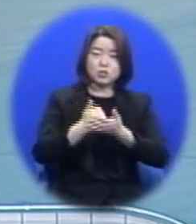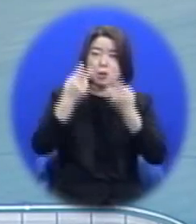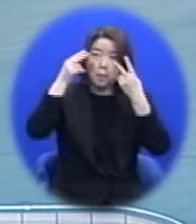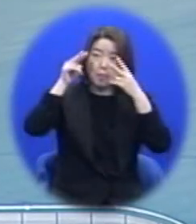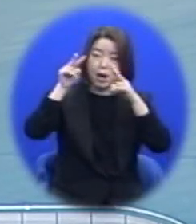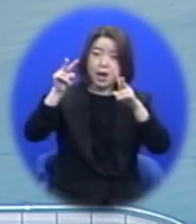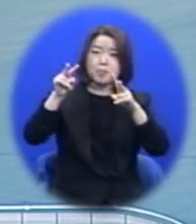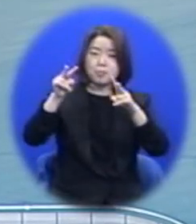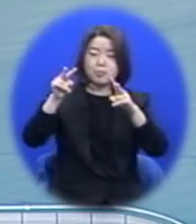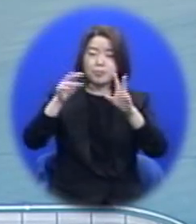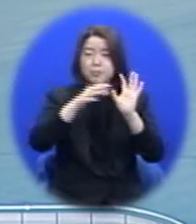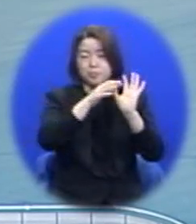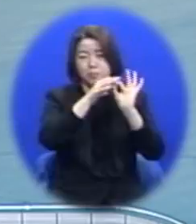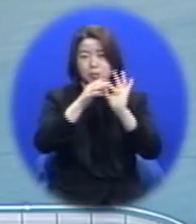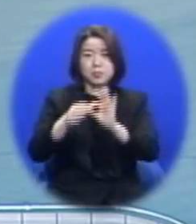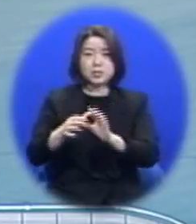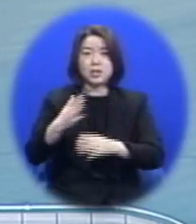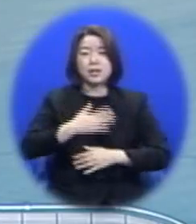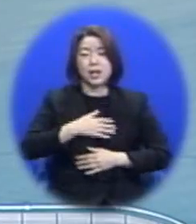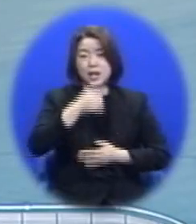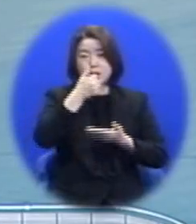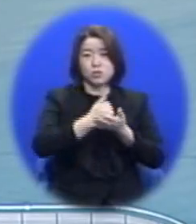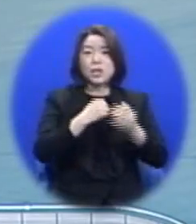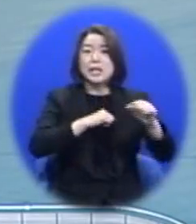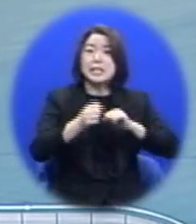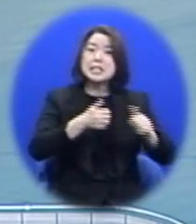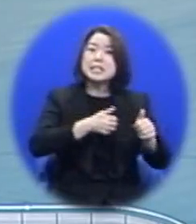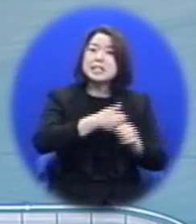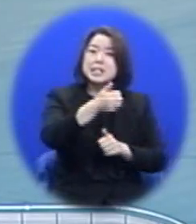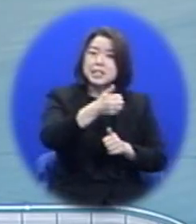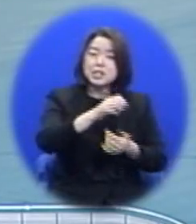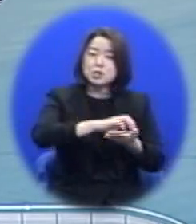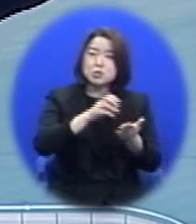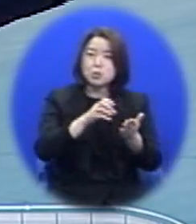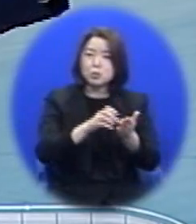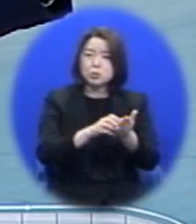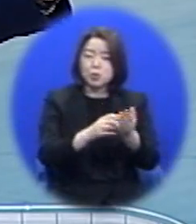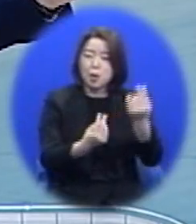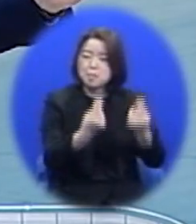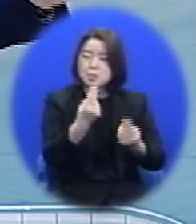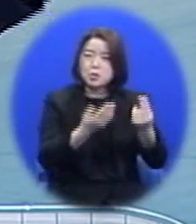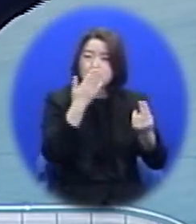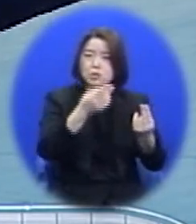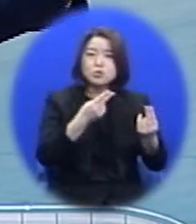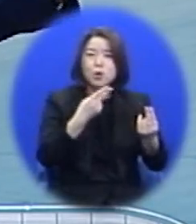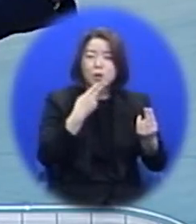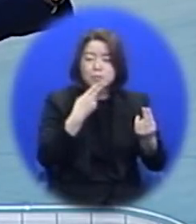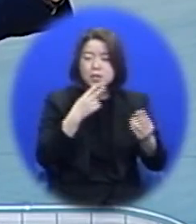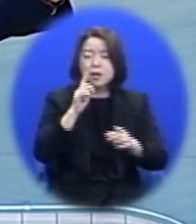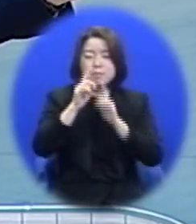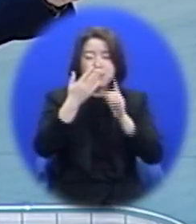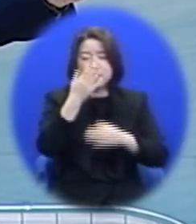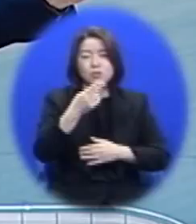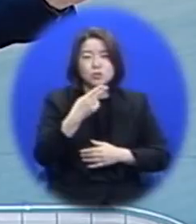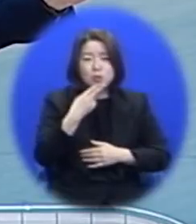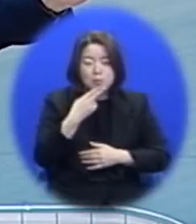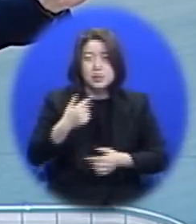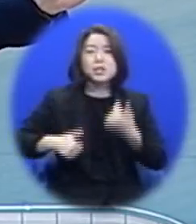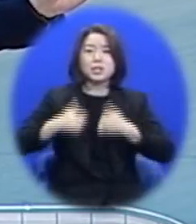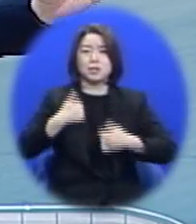바라보면서 내가 죄를 이기는 정도와 비교할 수 없는 놀라운 은혜, 말할 수 없는 기쁨을